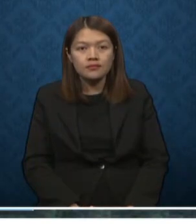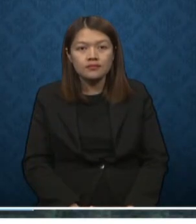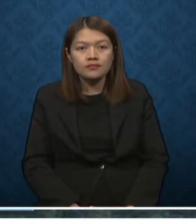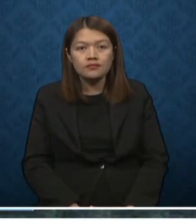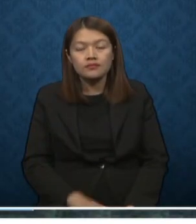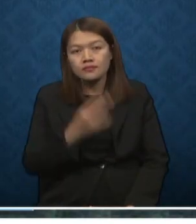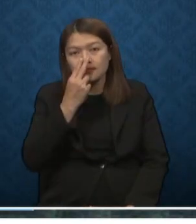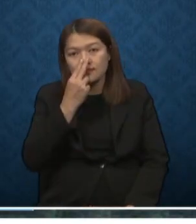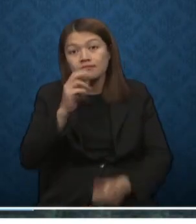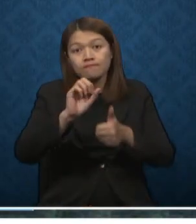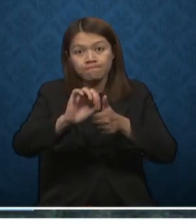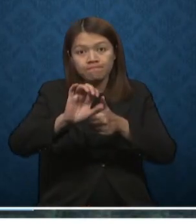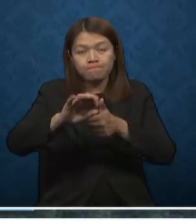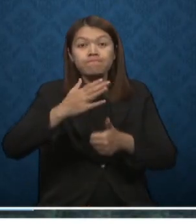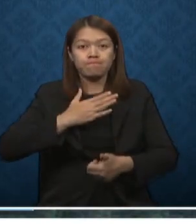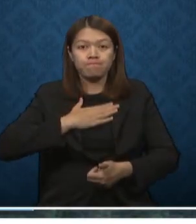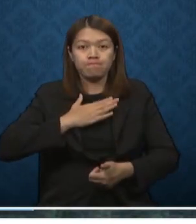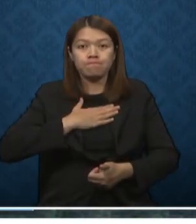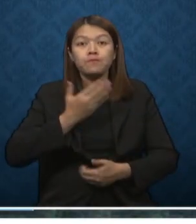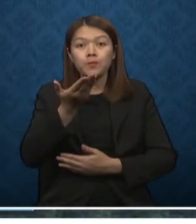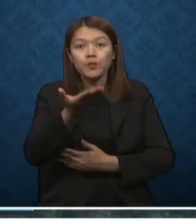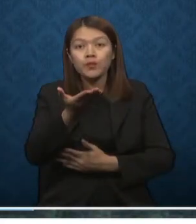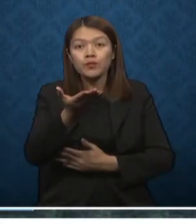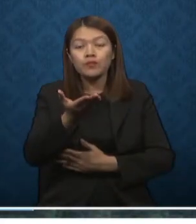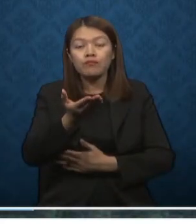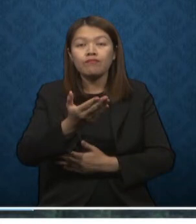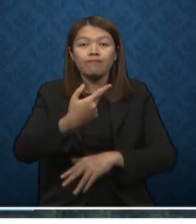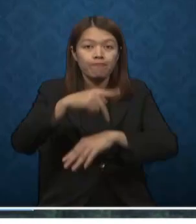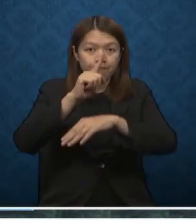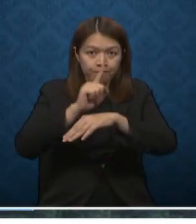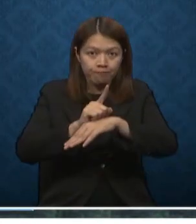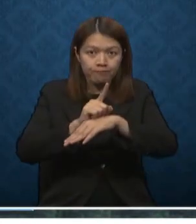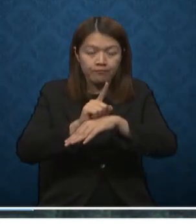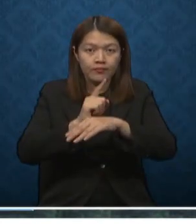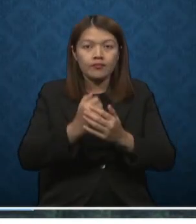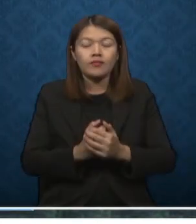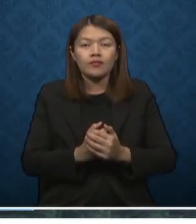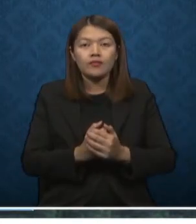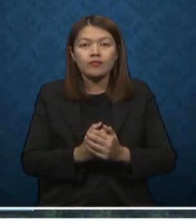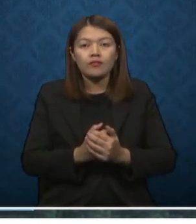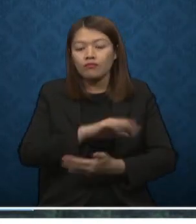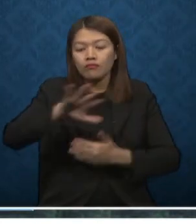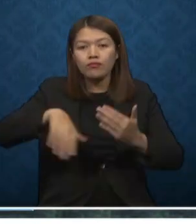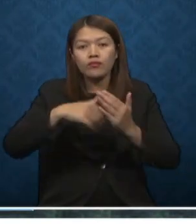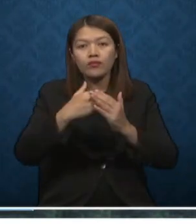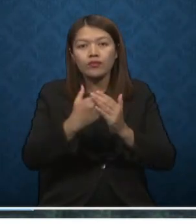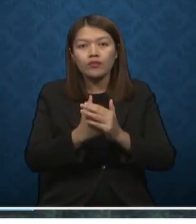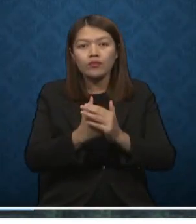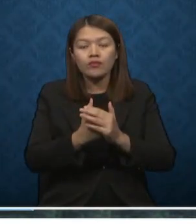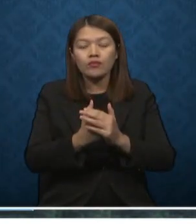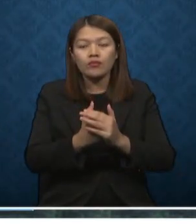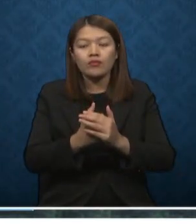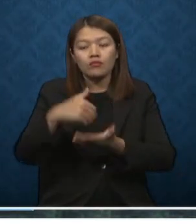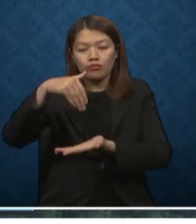ติดตามดูเลยนะเนี่ยผมจะขออนุญาตกราบเรียนท่านประธานว่าหน่วยต่างๆที่เกี่ยวข้องนะครับรวมทั้งส